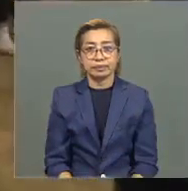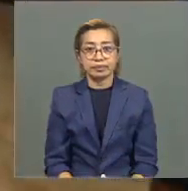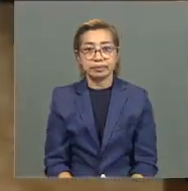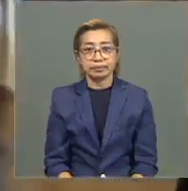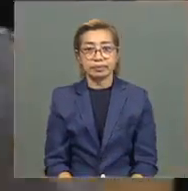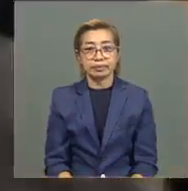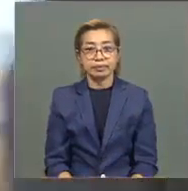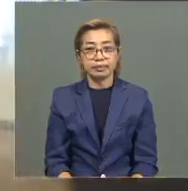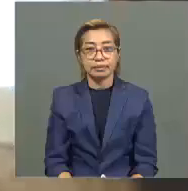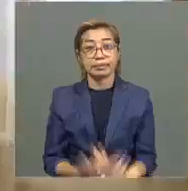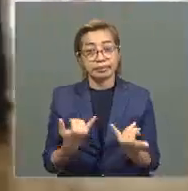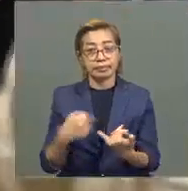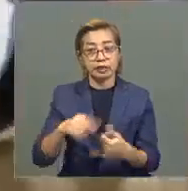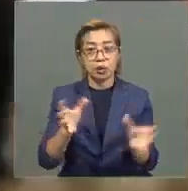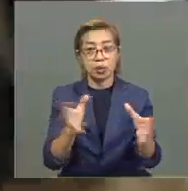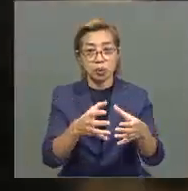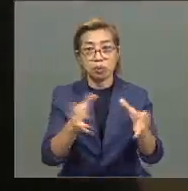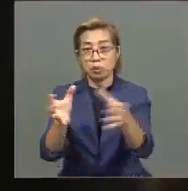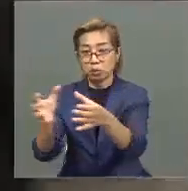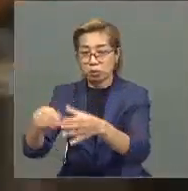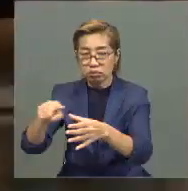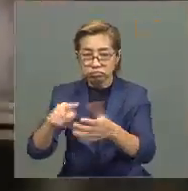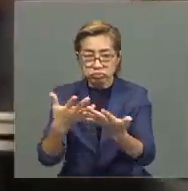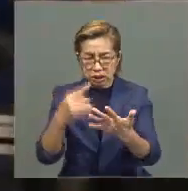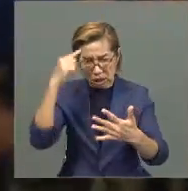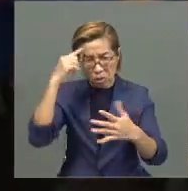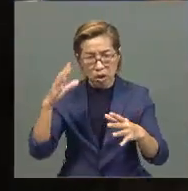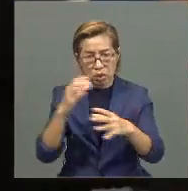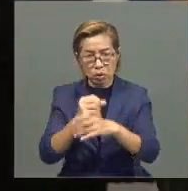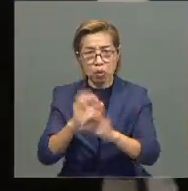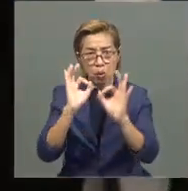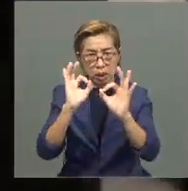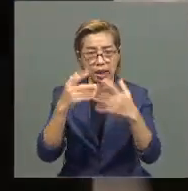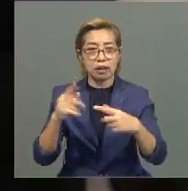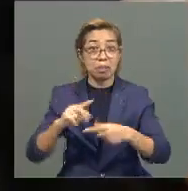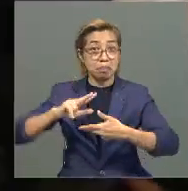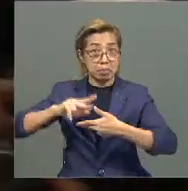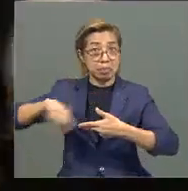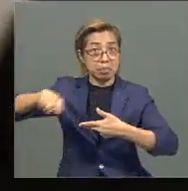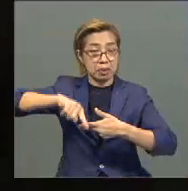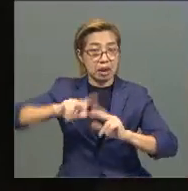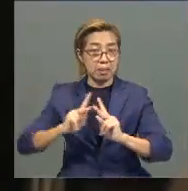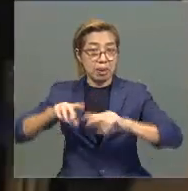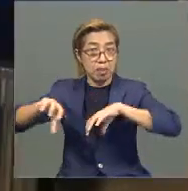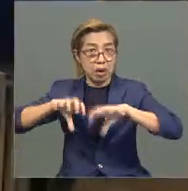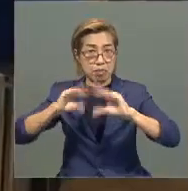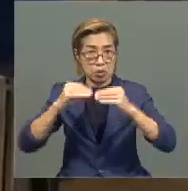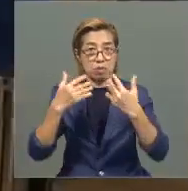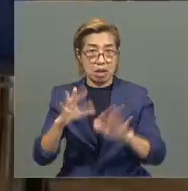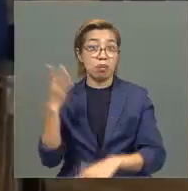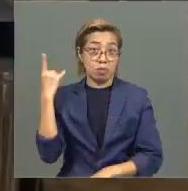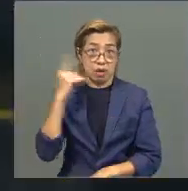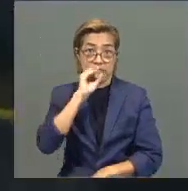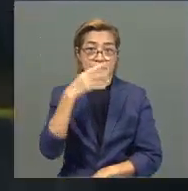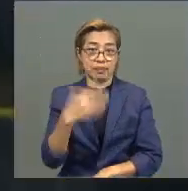ทั้งนี้นะครับท่าทีล่าสุดของแต่ละพรรคก็น่าจะลงตัวแล้วนะครับโดยมีพรรคพลังประชารัฐที่มีการประชุมกรรมการบริหารพรรคไปแล้วที่บอกไปตั้งแต่เมื่อวาน